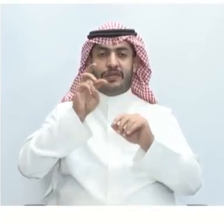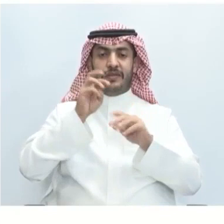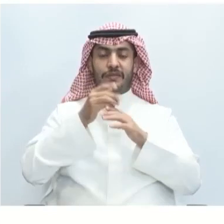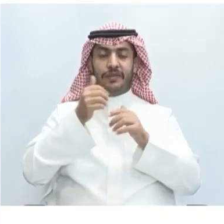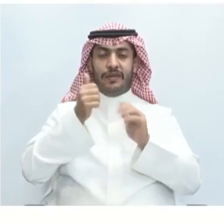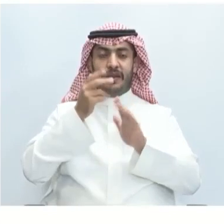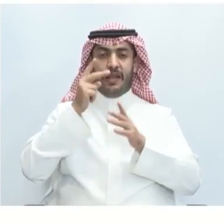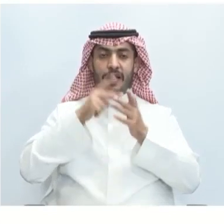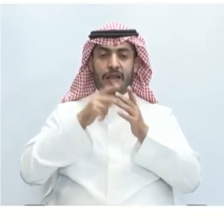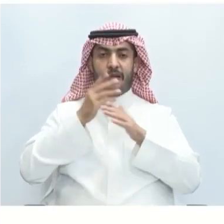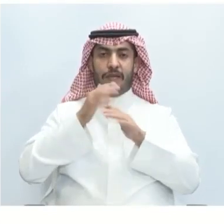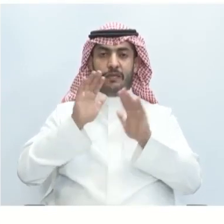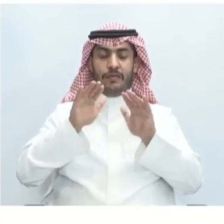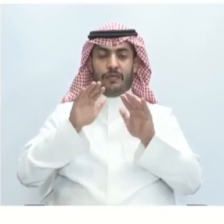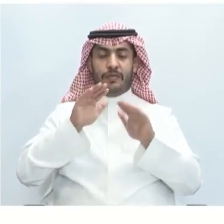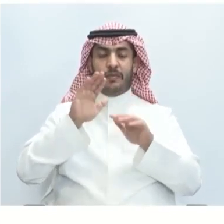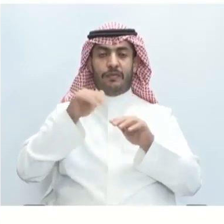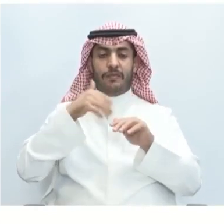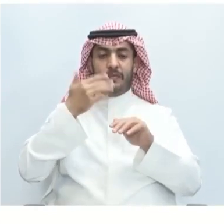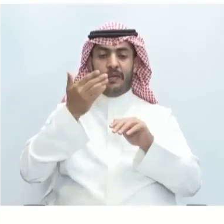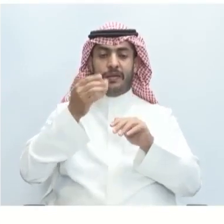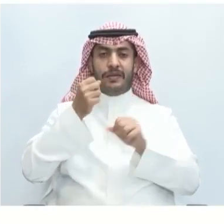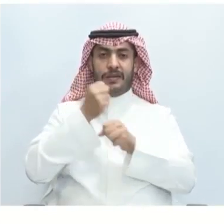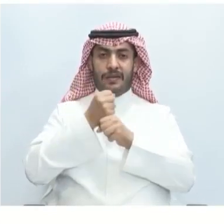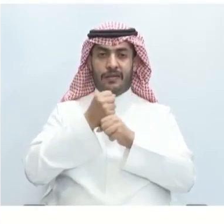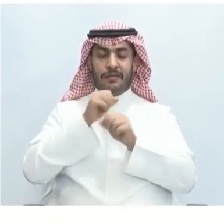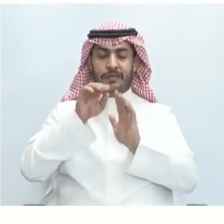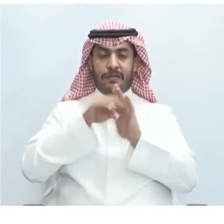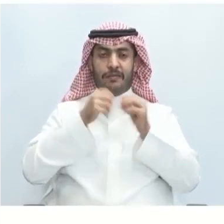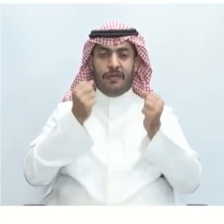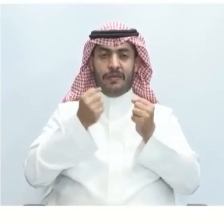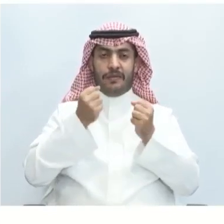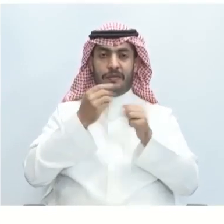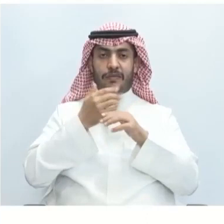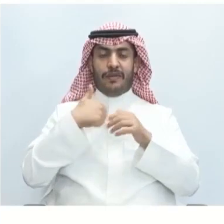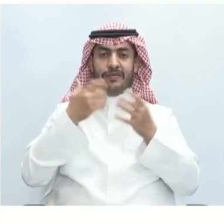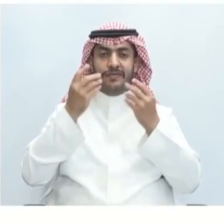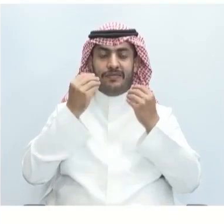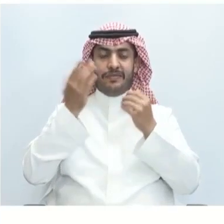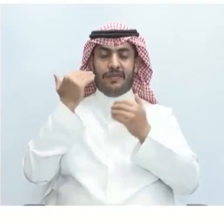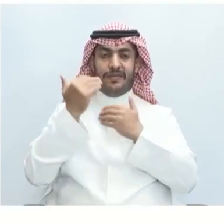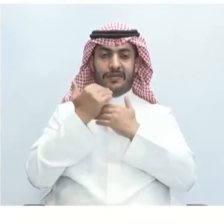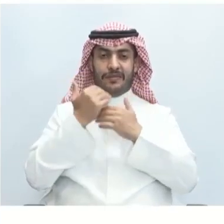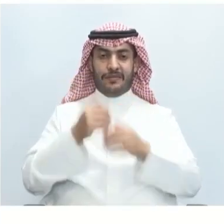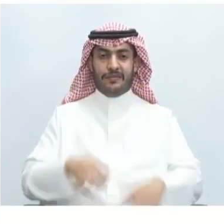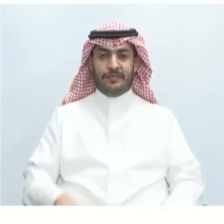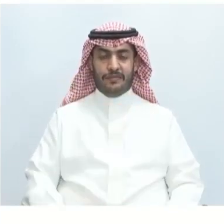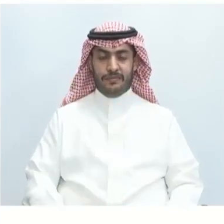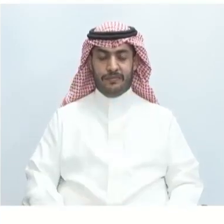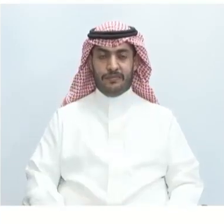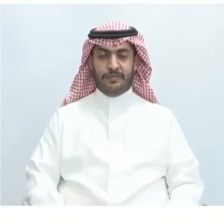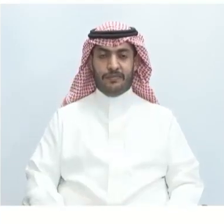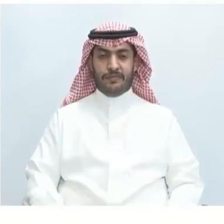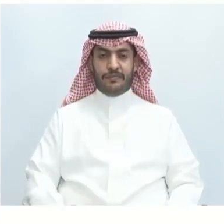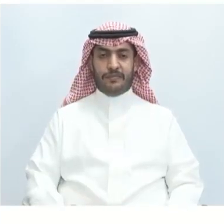الى اتخاذ القرار من خلاله وسيتعين عليك استخدام كل المهارات التي تعلمتها خلال هذا الفصل او